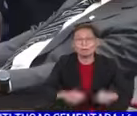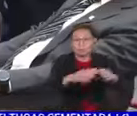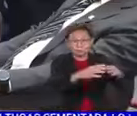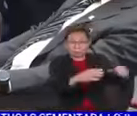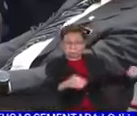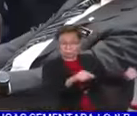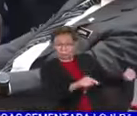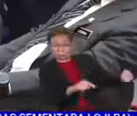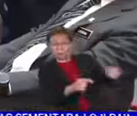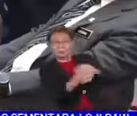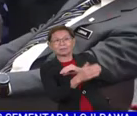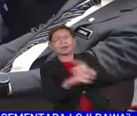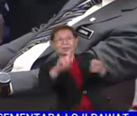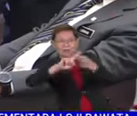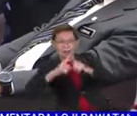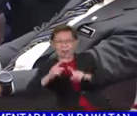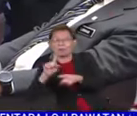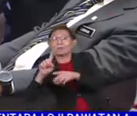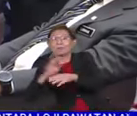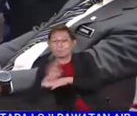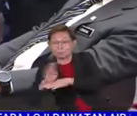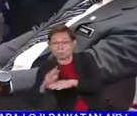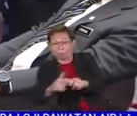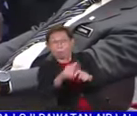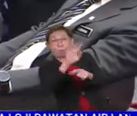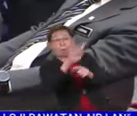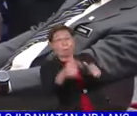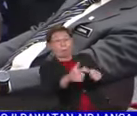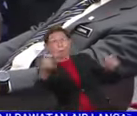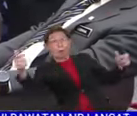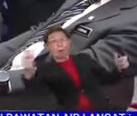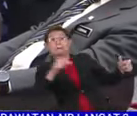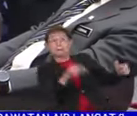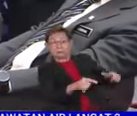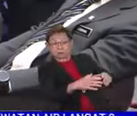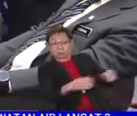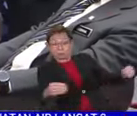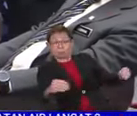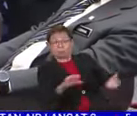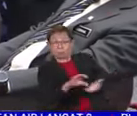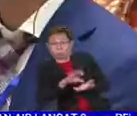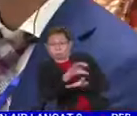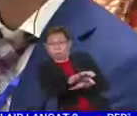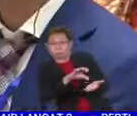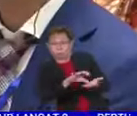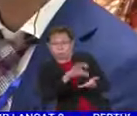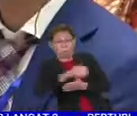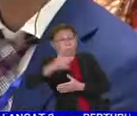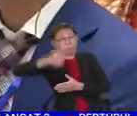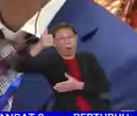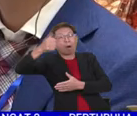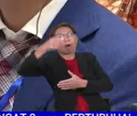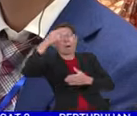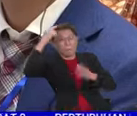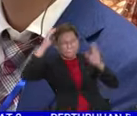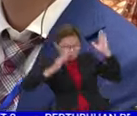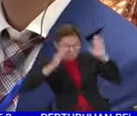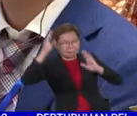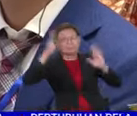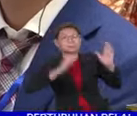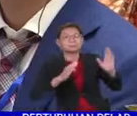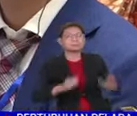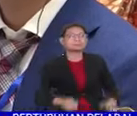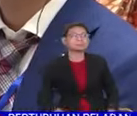Jepun kini merupakan rakan dagang keempat terbesar dan menjadi antara sumber pelaburan asing utama bagi